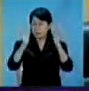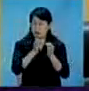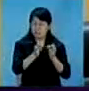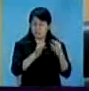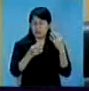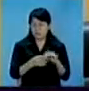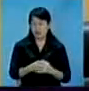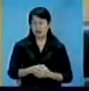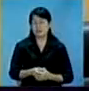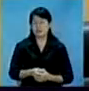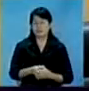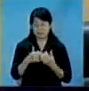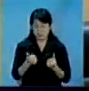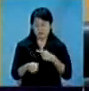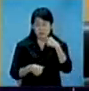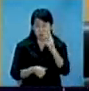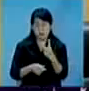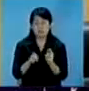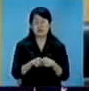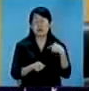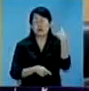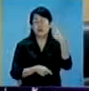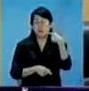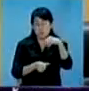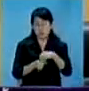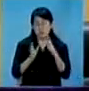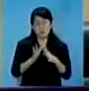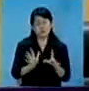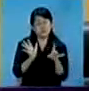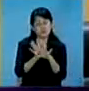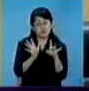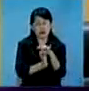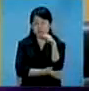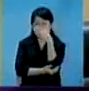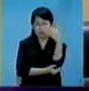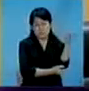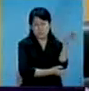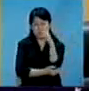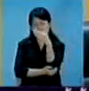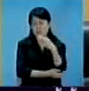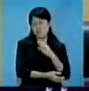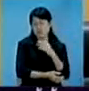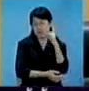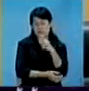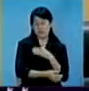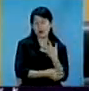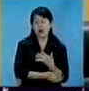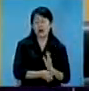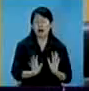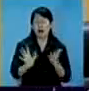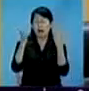ว่ามีคนที่เป็นคุณผู้หญิงที่สู้อยู่สุดท้ายหายตัวไปท่านทำข่าวกันใหญ่โต